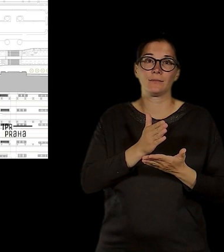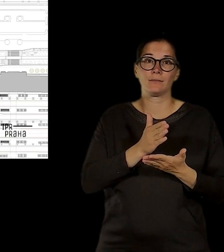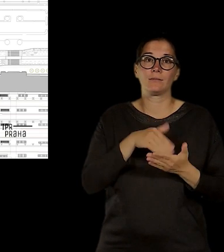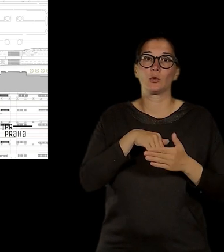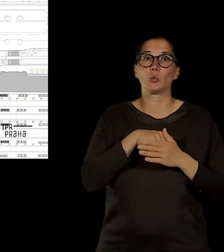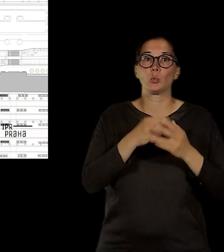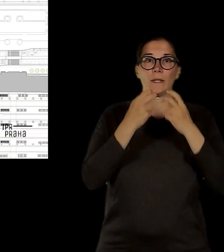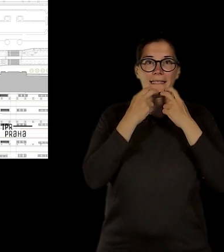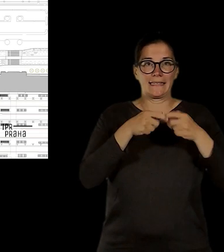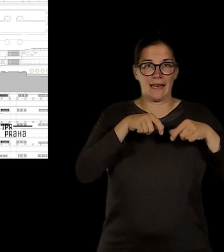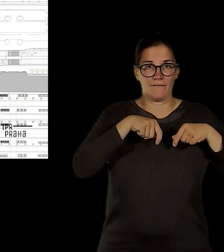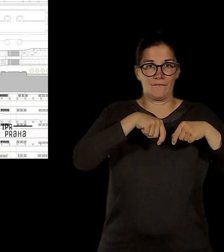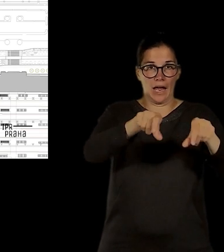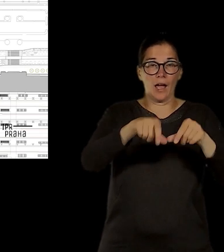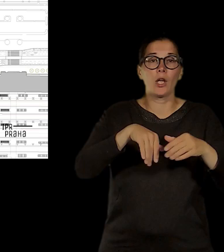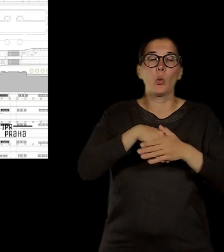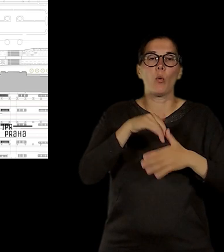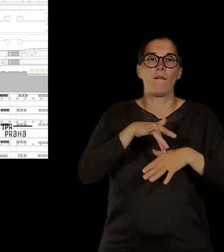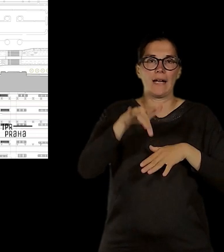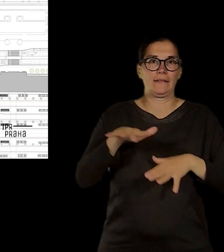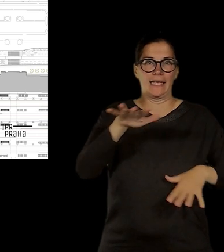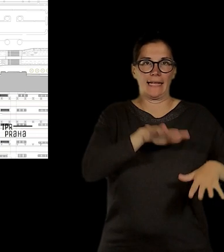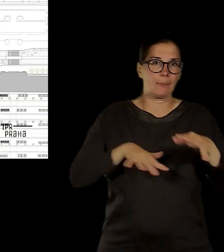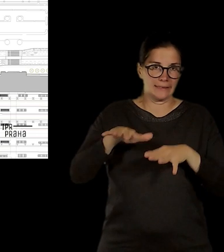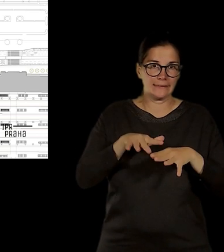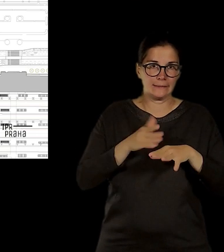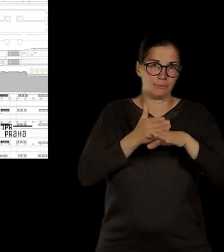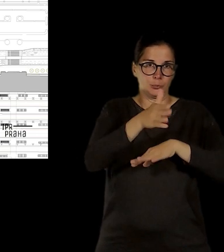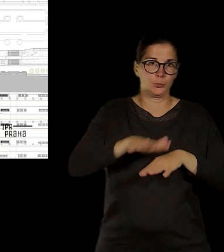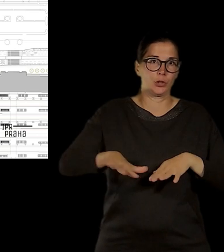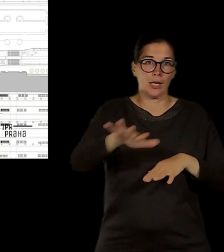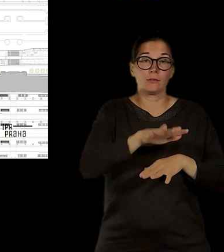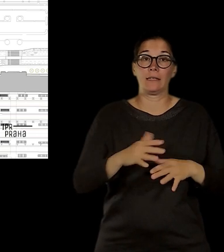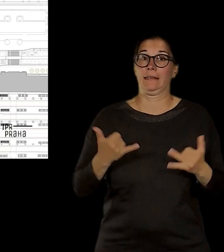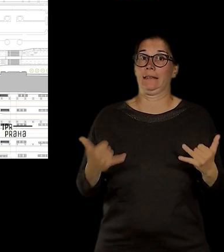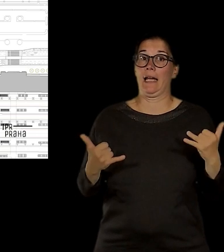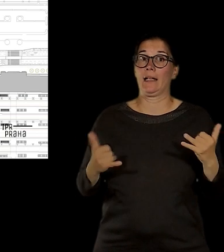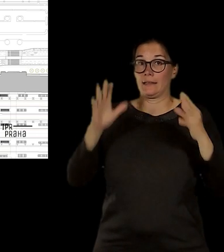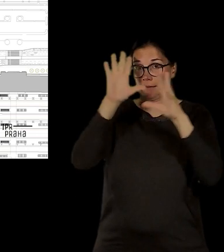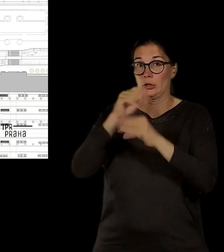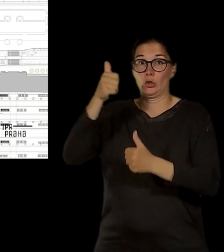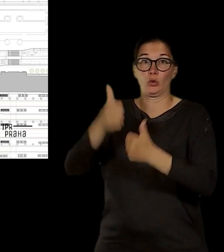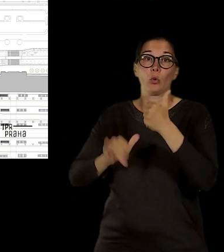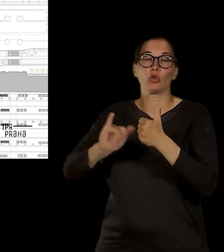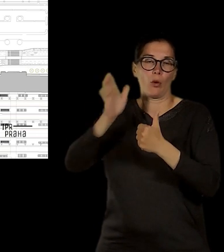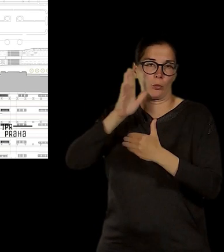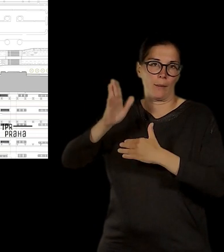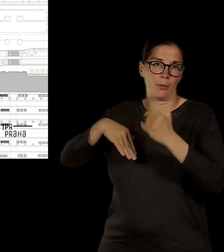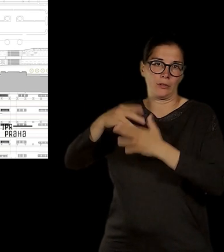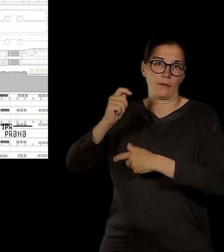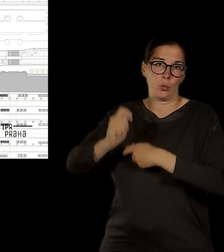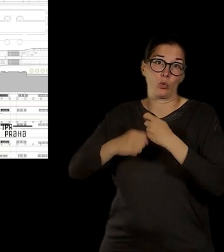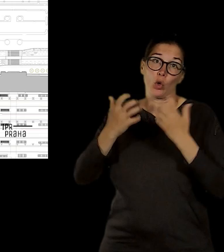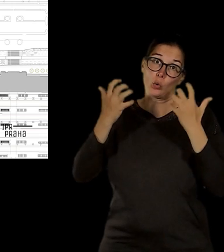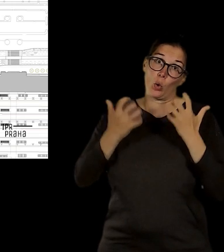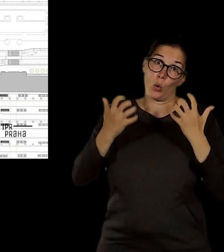tramvajová trať Václavské náměstí, která se v současné chvíli soutěží zhotovitel a doufáme, že by se